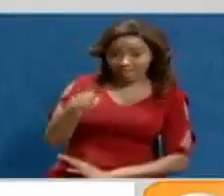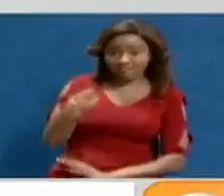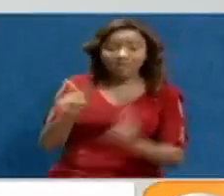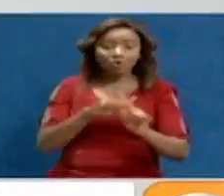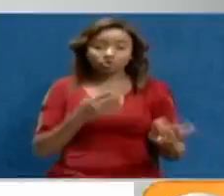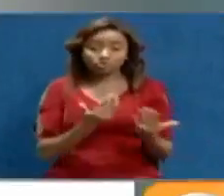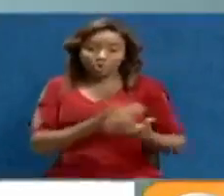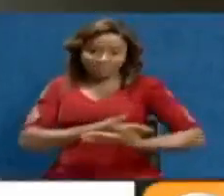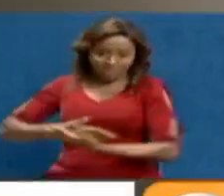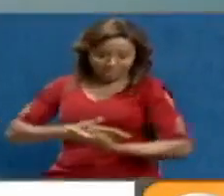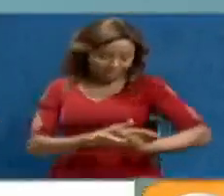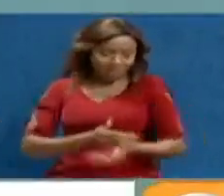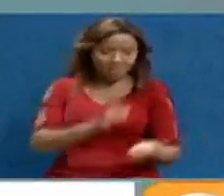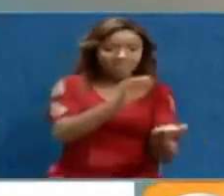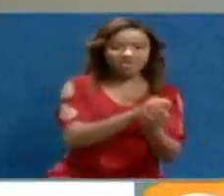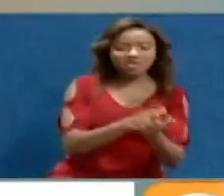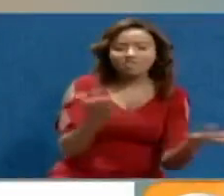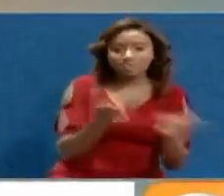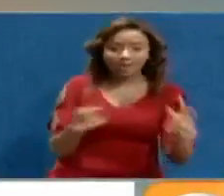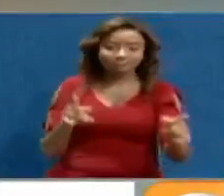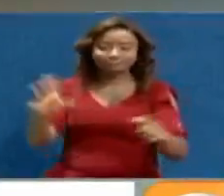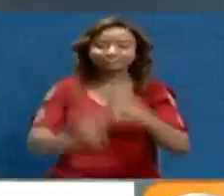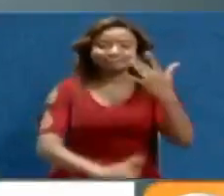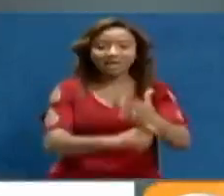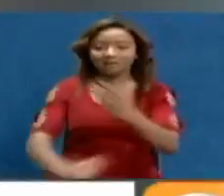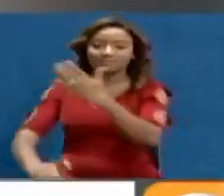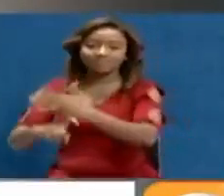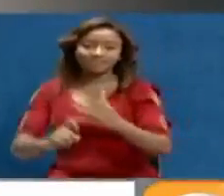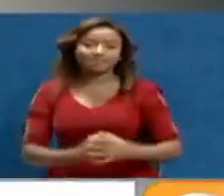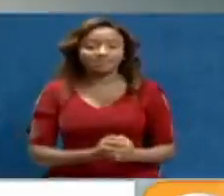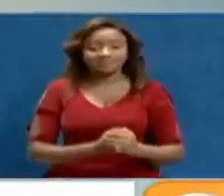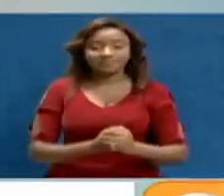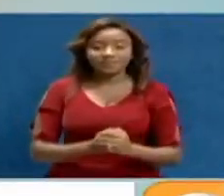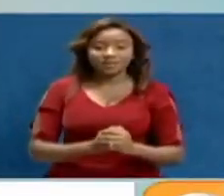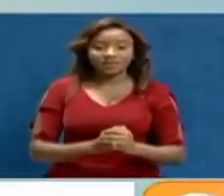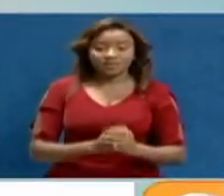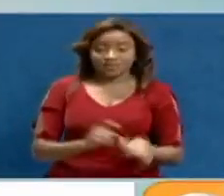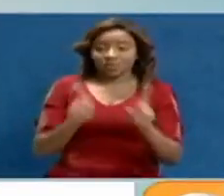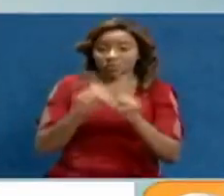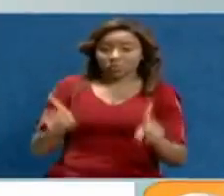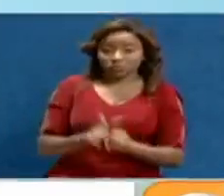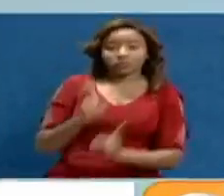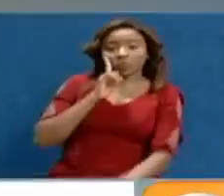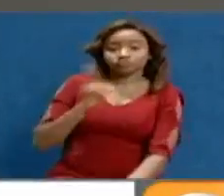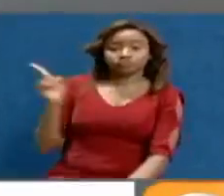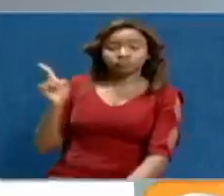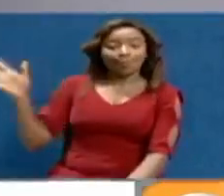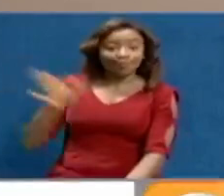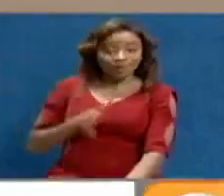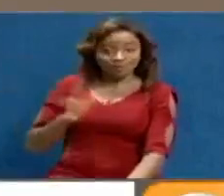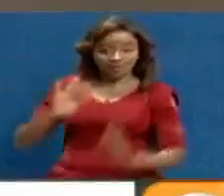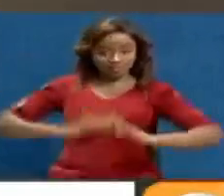watoto wachanga waliozaliwa njiti, kufuli zipo malangoni. Kwenye shoroba za jengo hili,